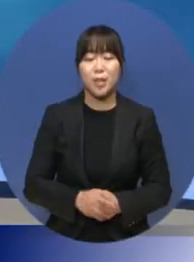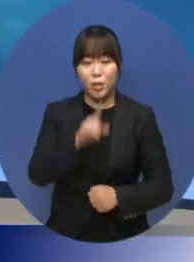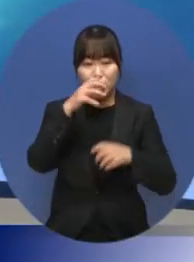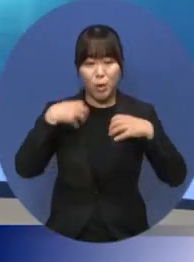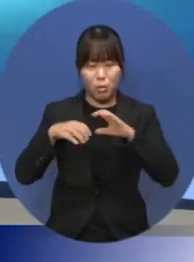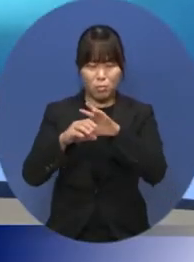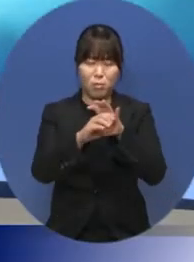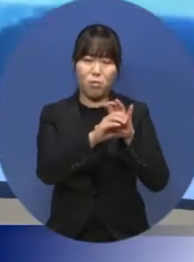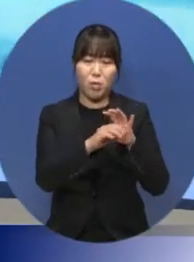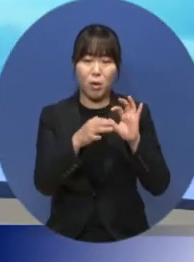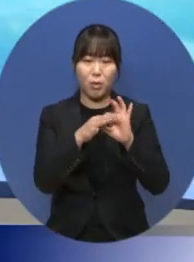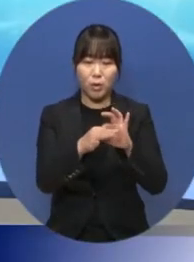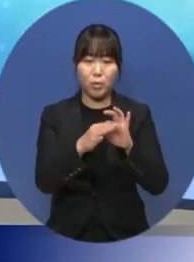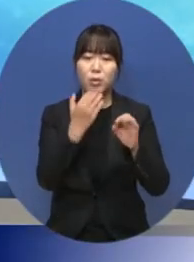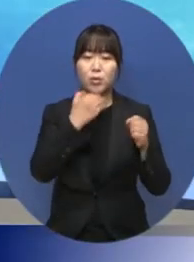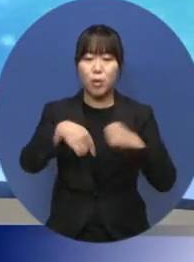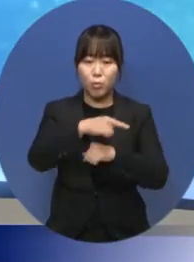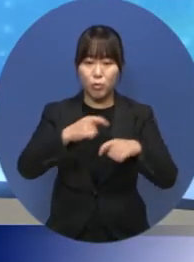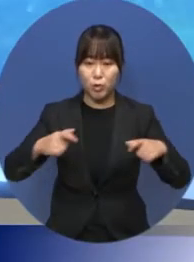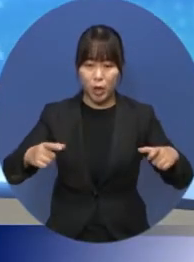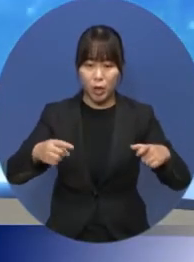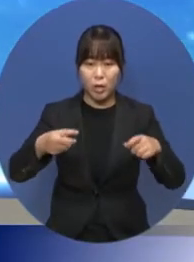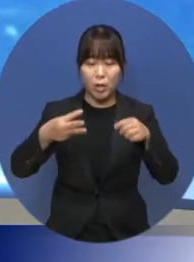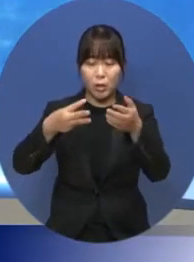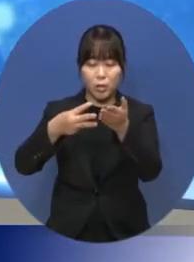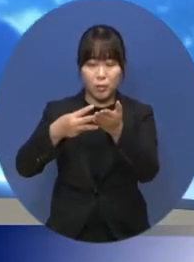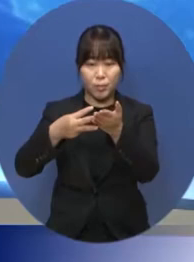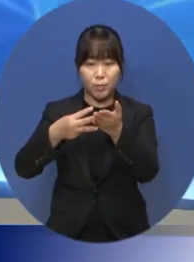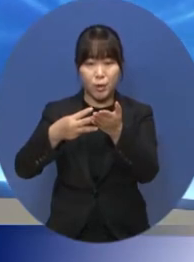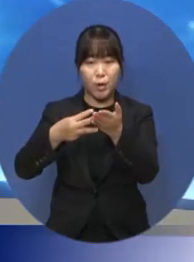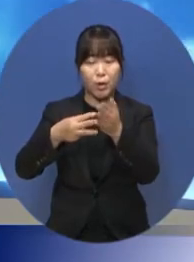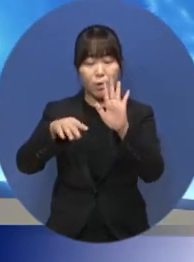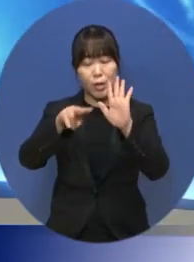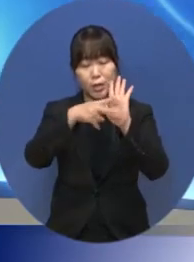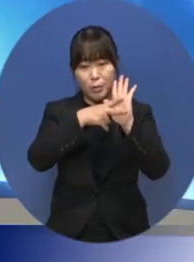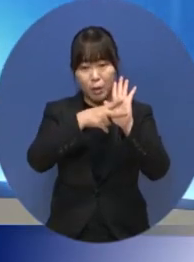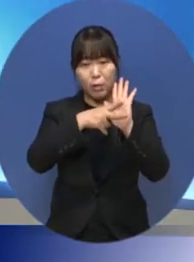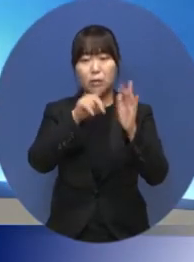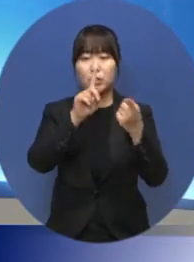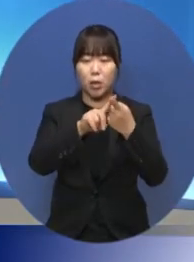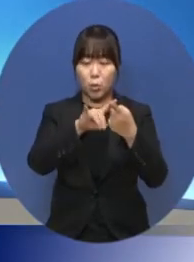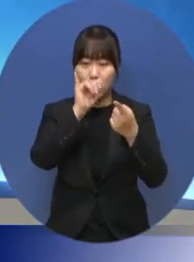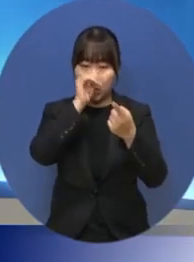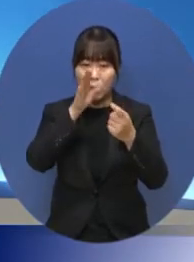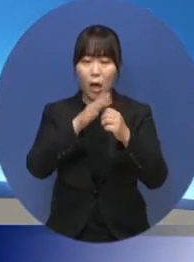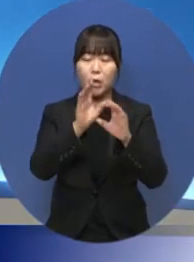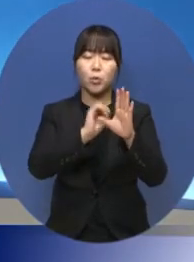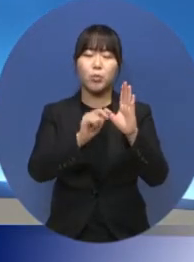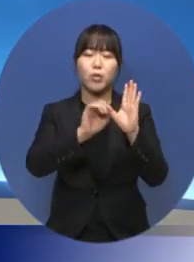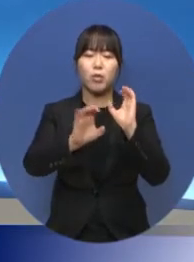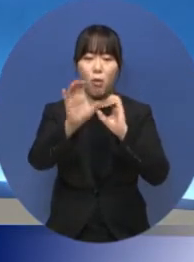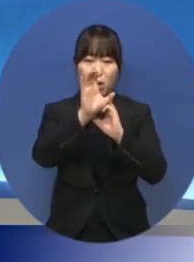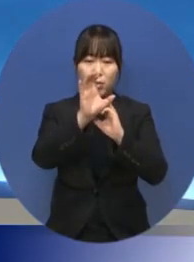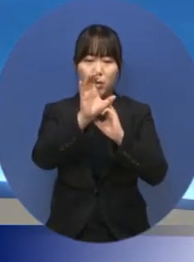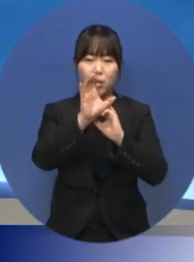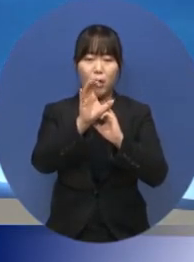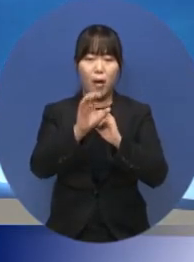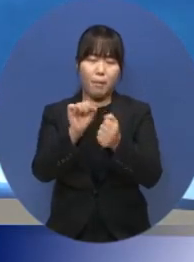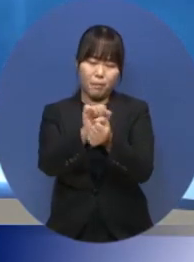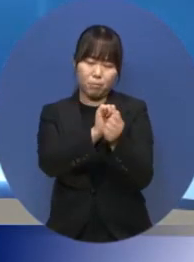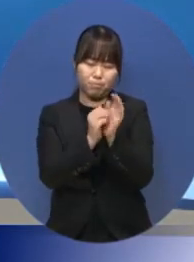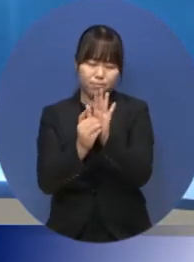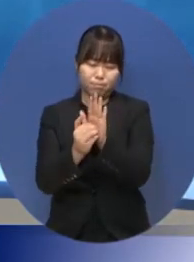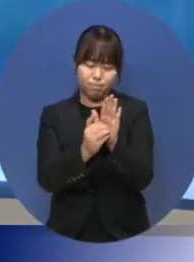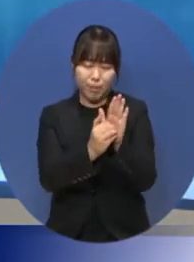정부가 코로나19와 관련해 수도권의 2단계 사회적 거리두기를 유지하되 한층 더 강화된 방역